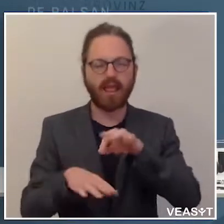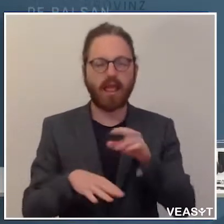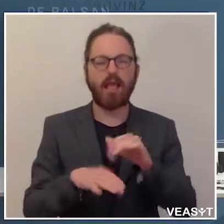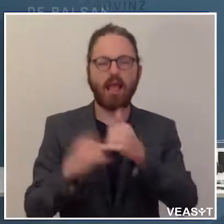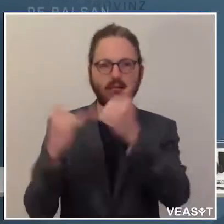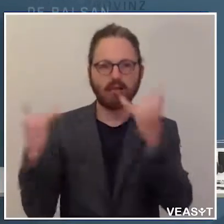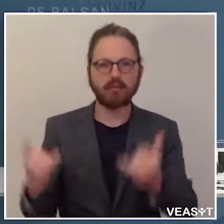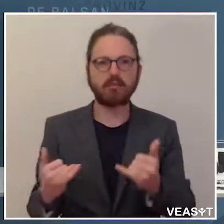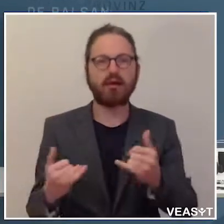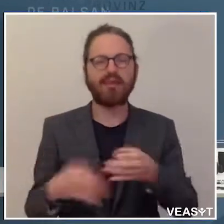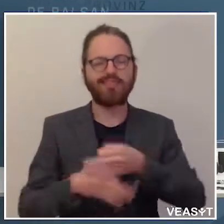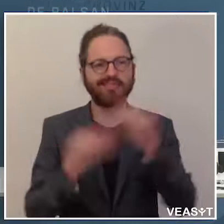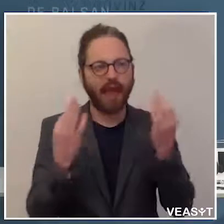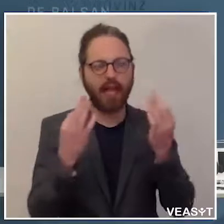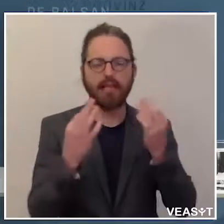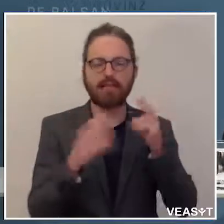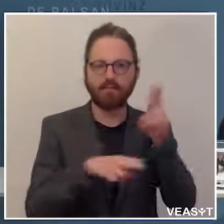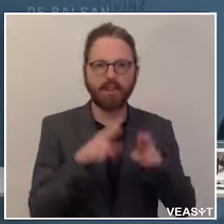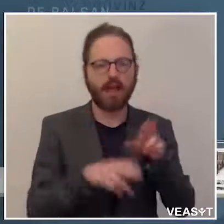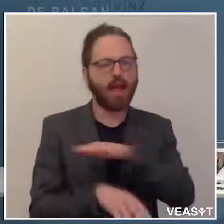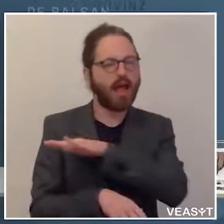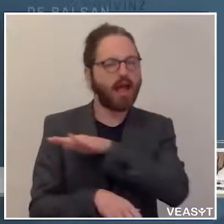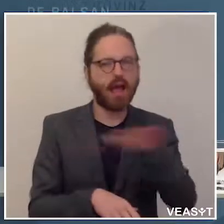flags i tecnici nasca